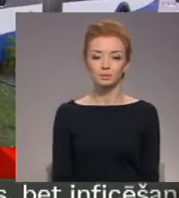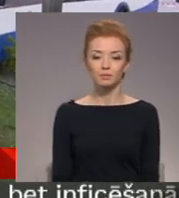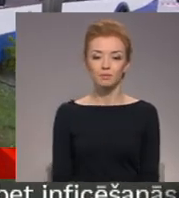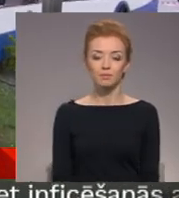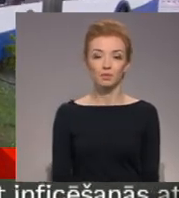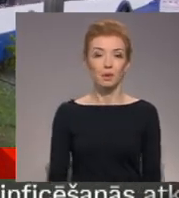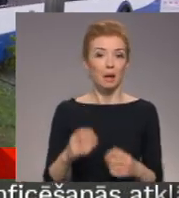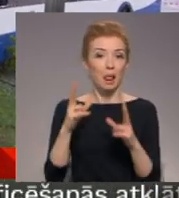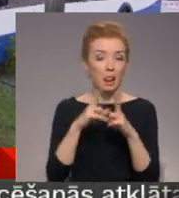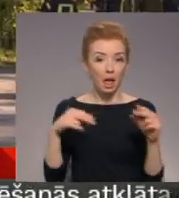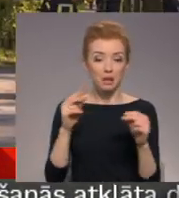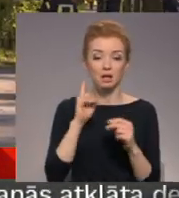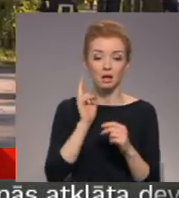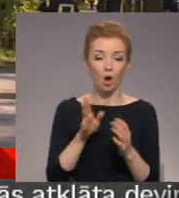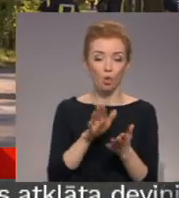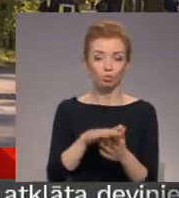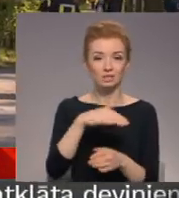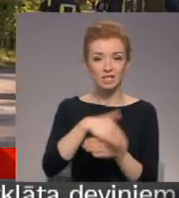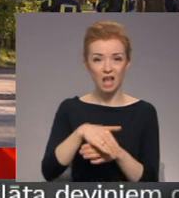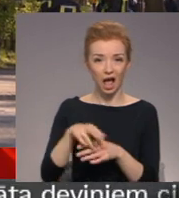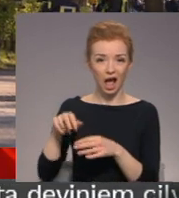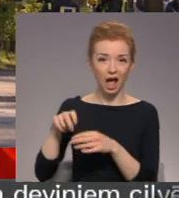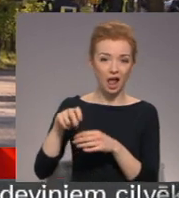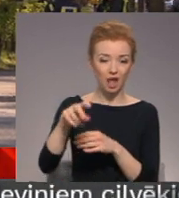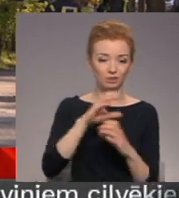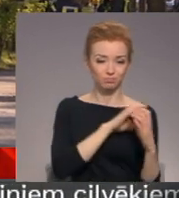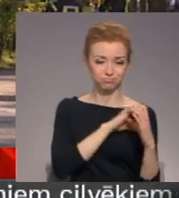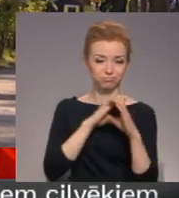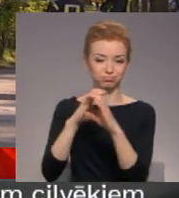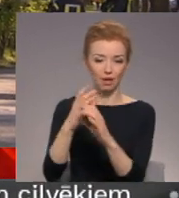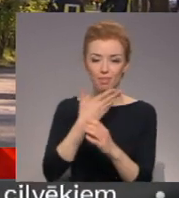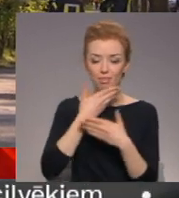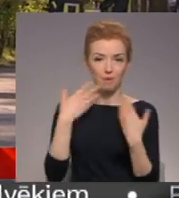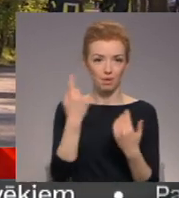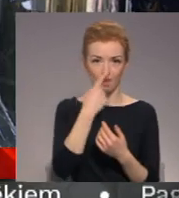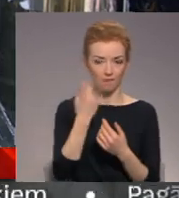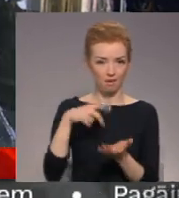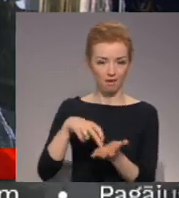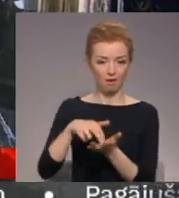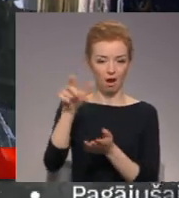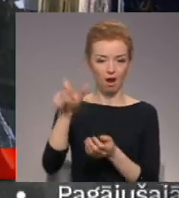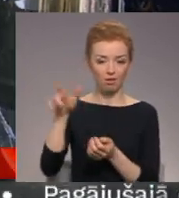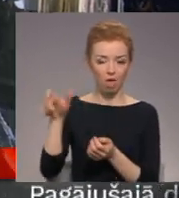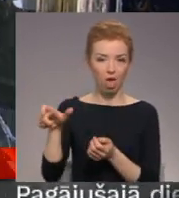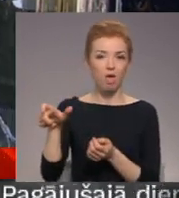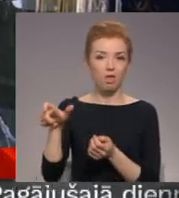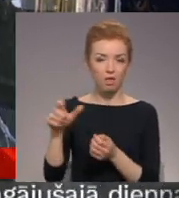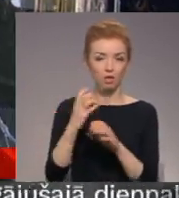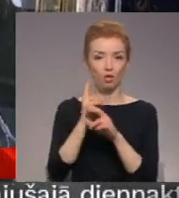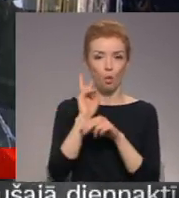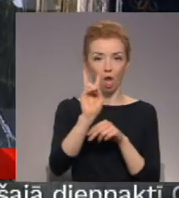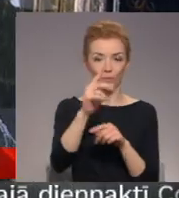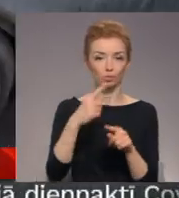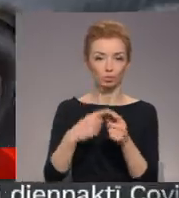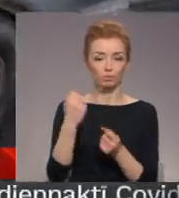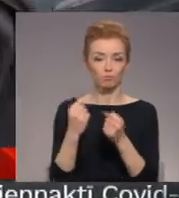Paveicies arī ar to, ka avārijas brīdī uz ietves, uz kuras tika uzgrūst trolejbuss, neatradās gājēji. Abu transportlīdzekļu vadītāji un